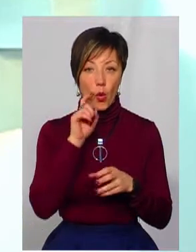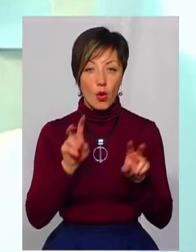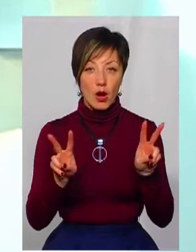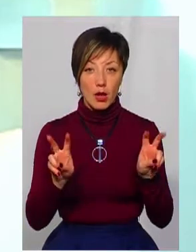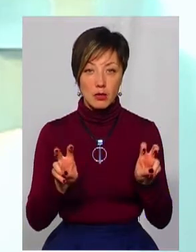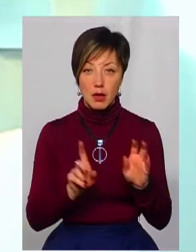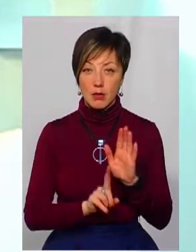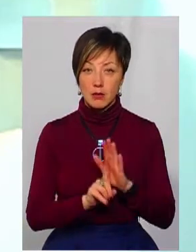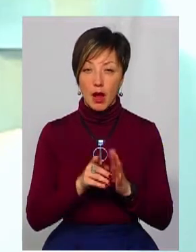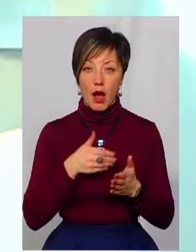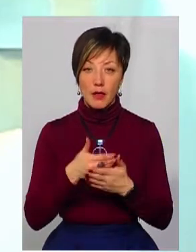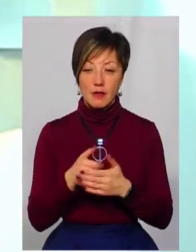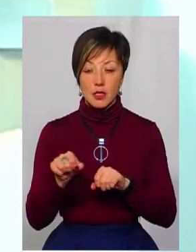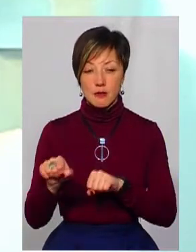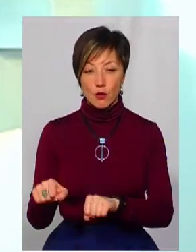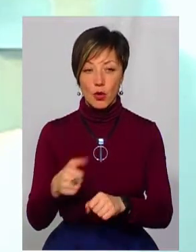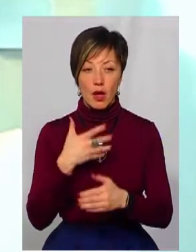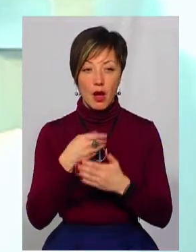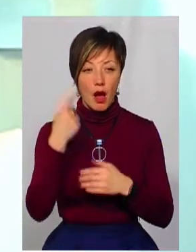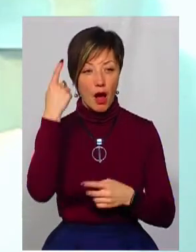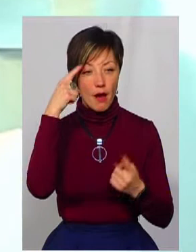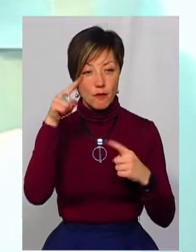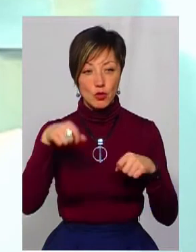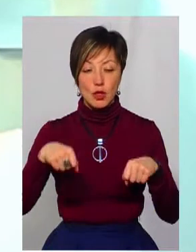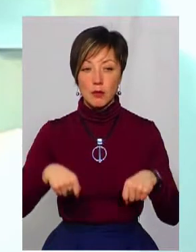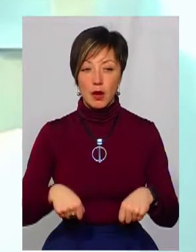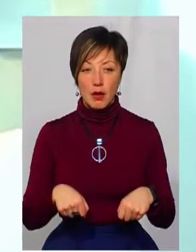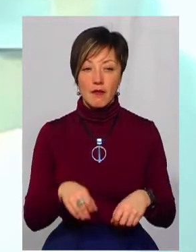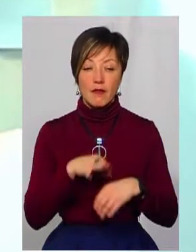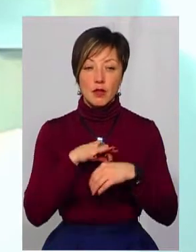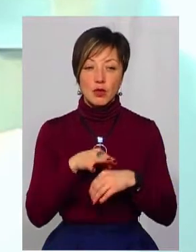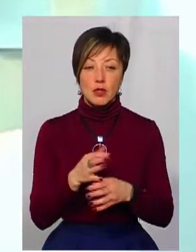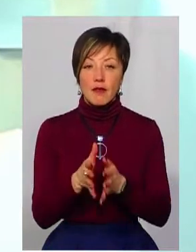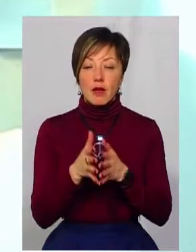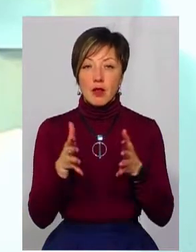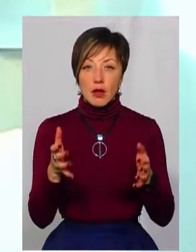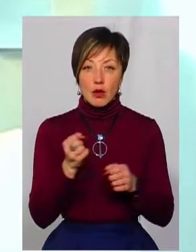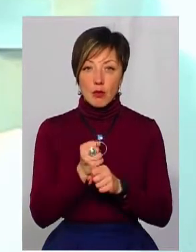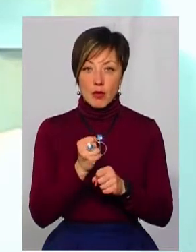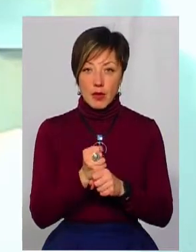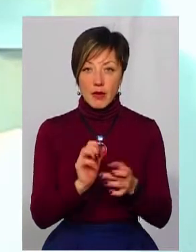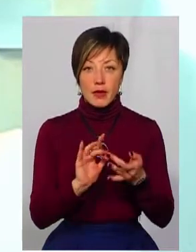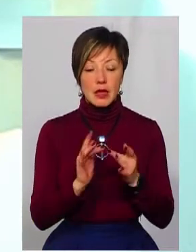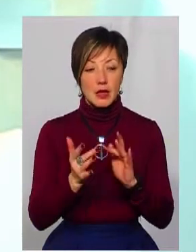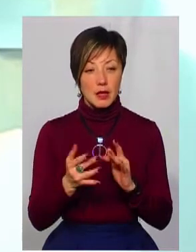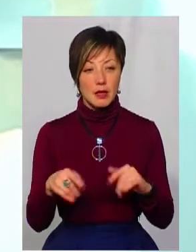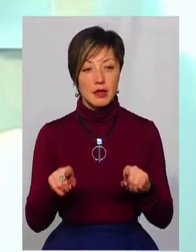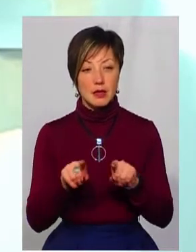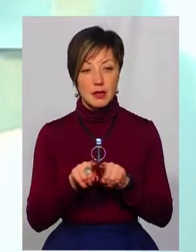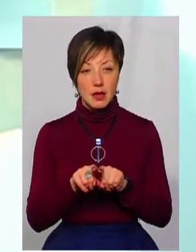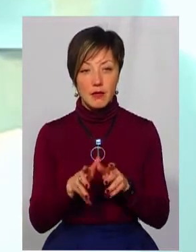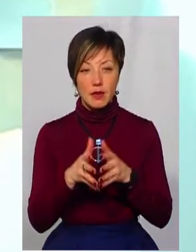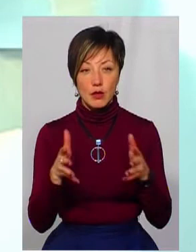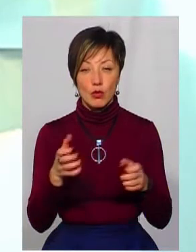взялись досить активно за відстоювання своїх авторських прав. Ведуться дуже великі роботи, як і в мережі інтернет, так і ведуться